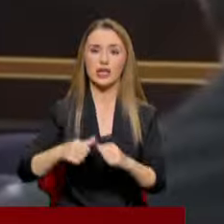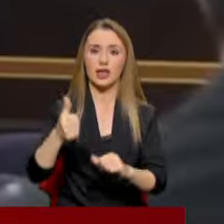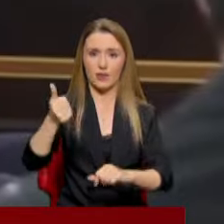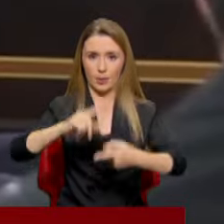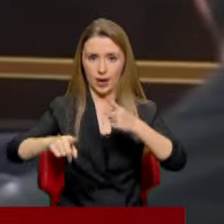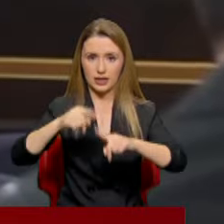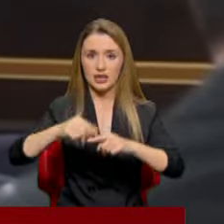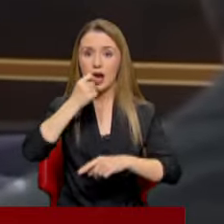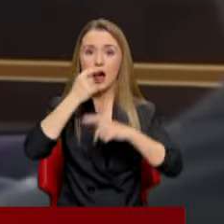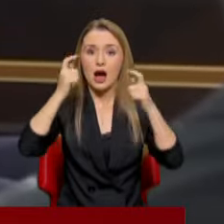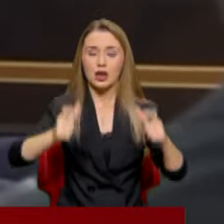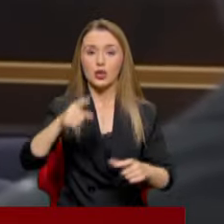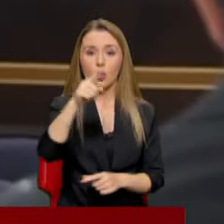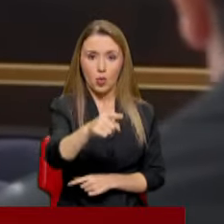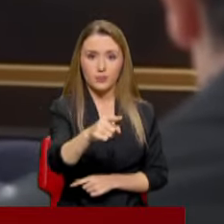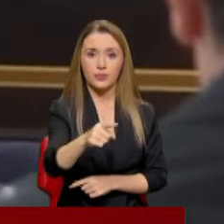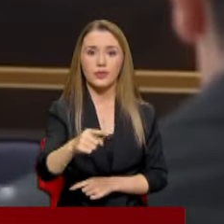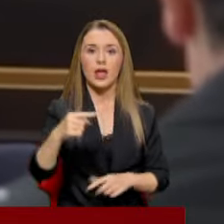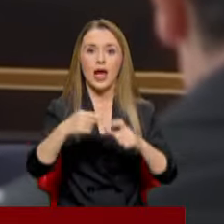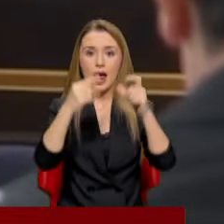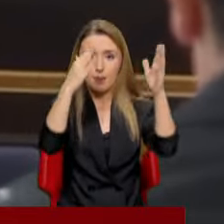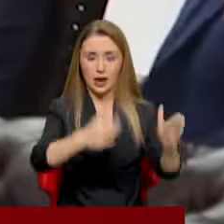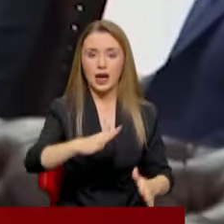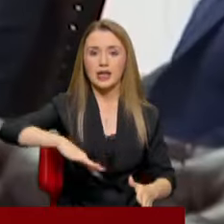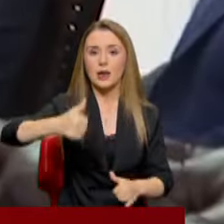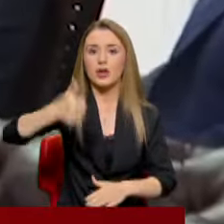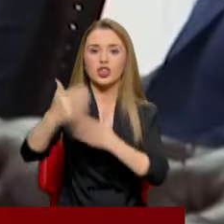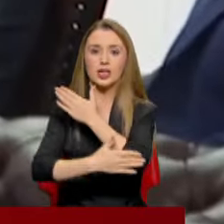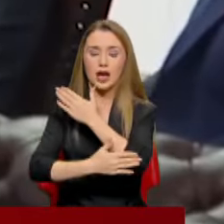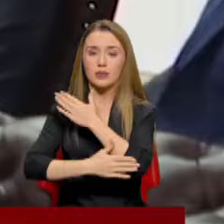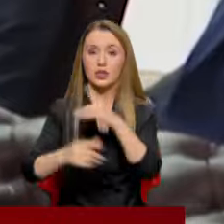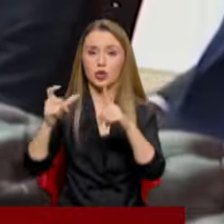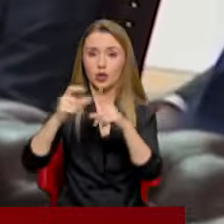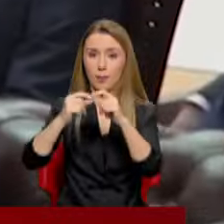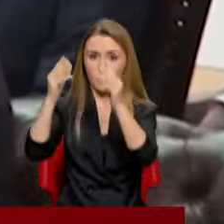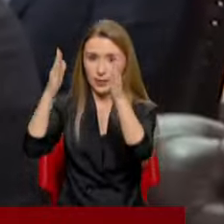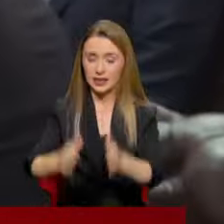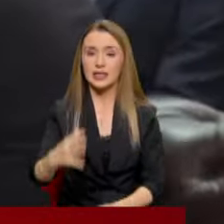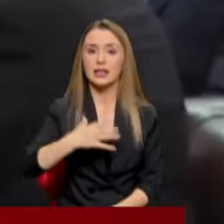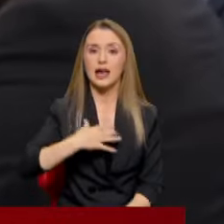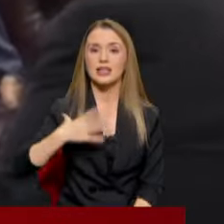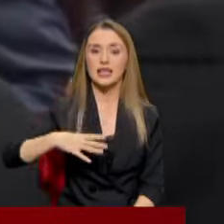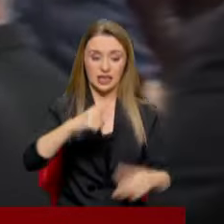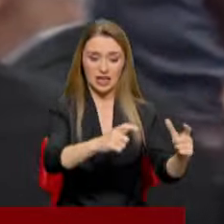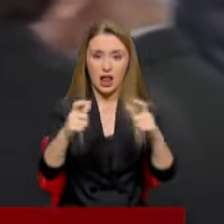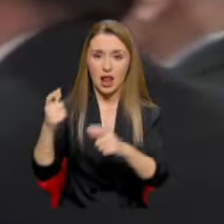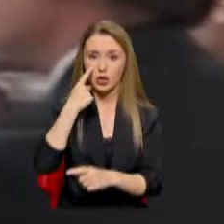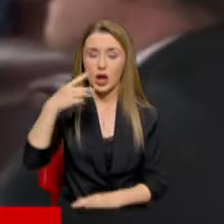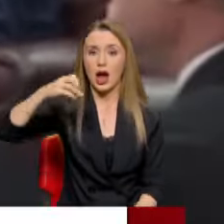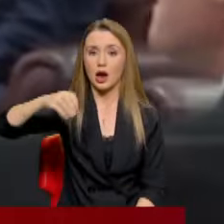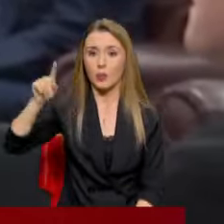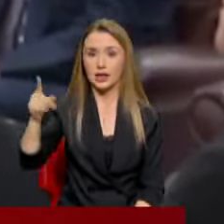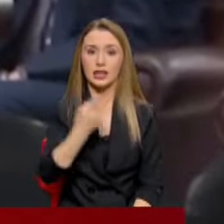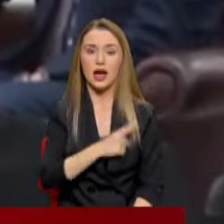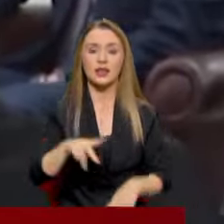Partisi Ankara'da pursakları Erbakan'ın Genel Başkan Yardımcısı Doğan bekin kendi istedikleri yerlerde AK Parti'nin